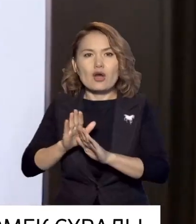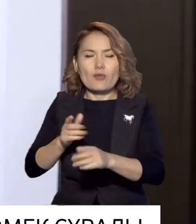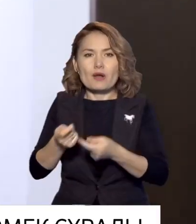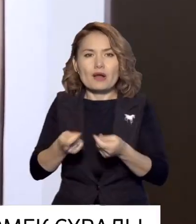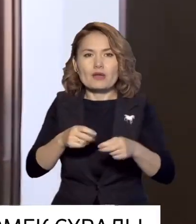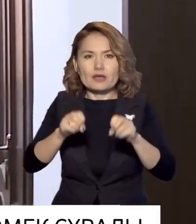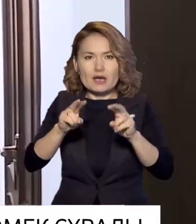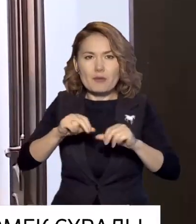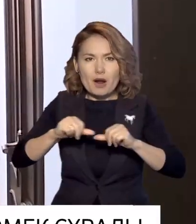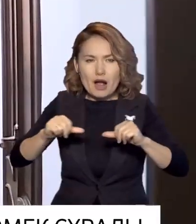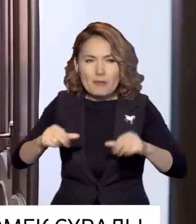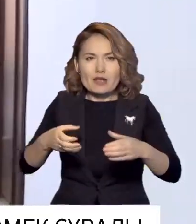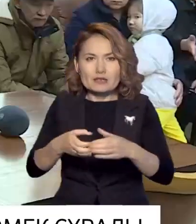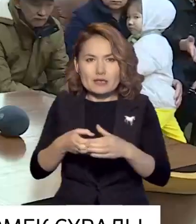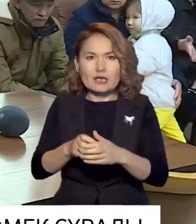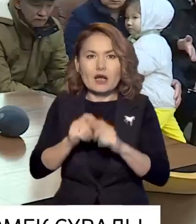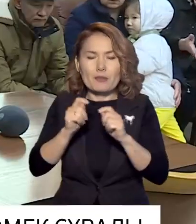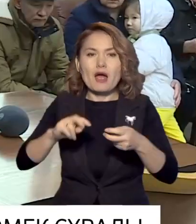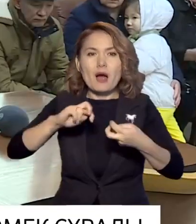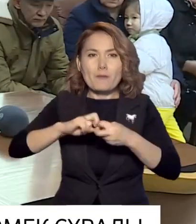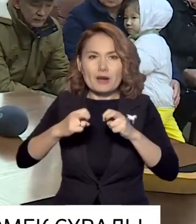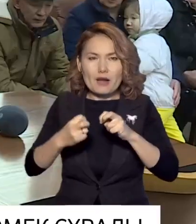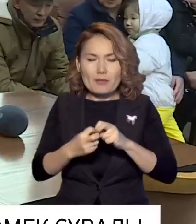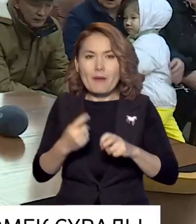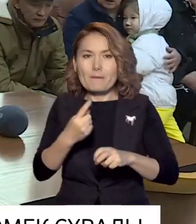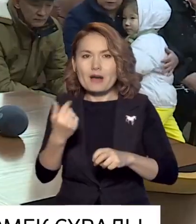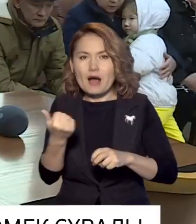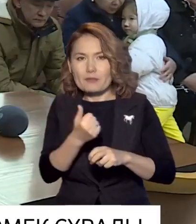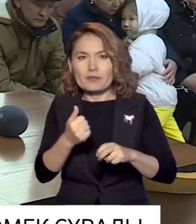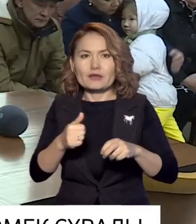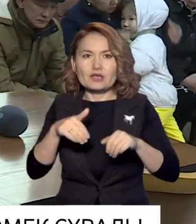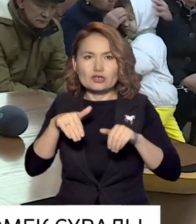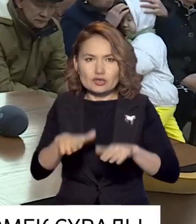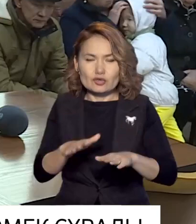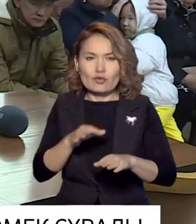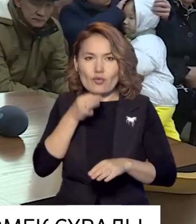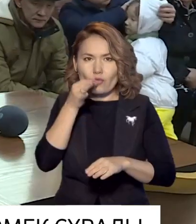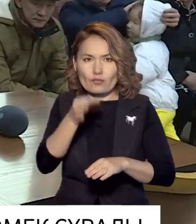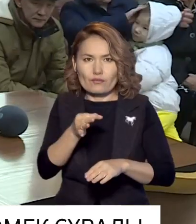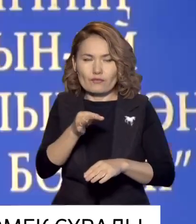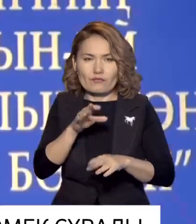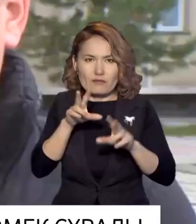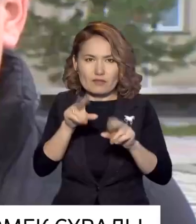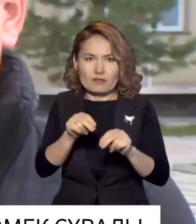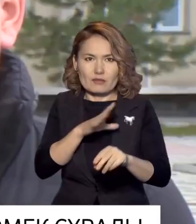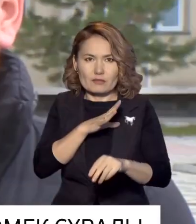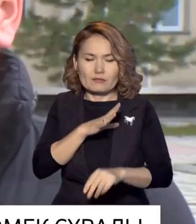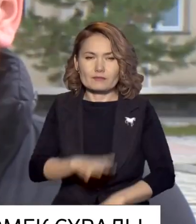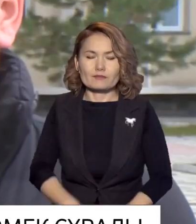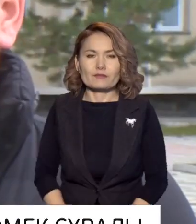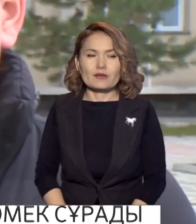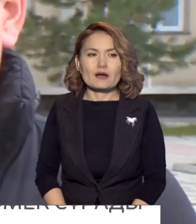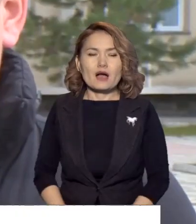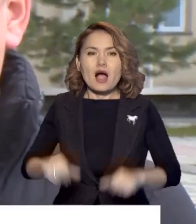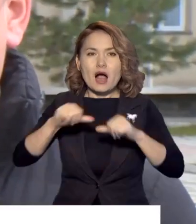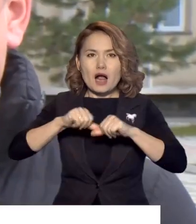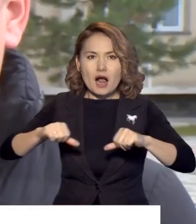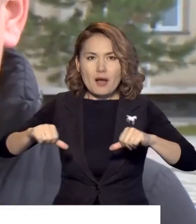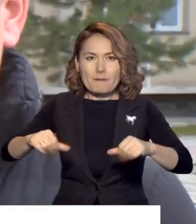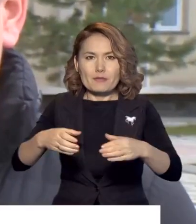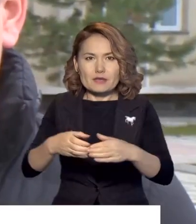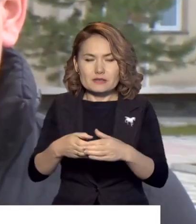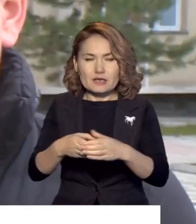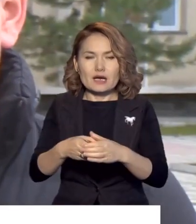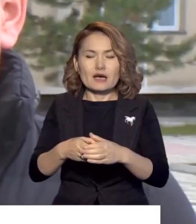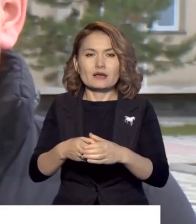орынбасары арнайы комиссия құрып, проблеманы бір аптада шешіп беруге уәде етті. Комиссия құрып, басына